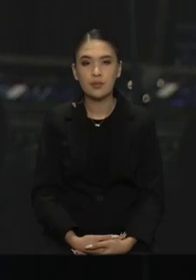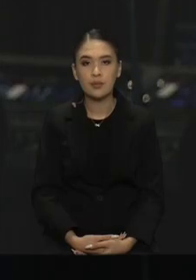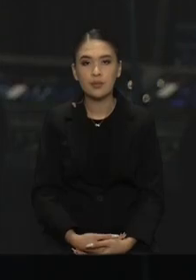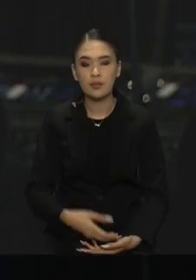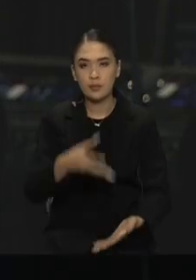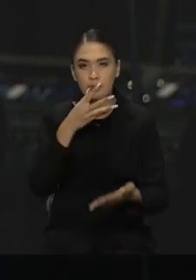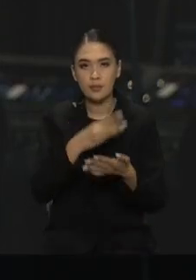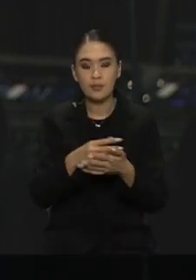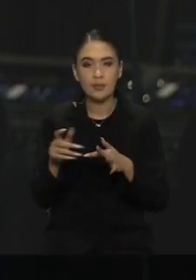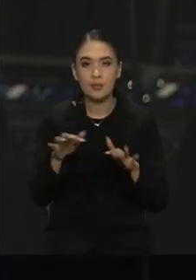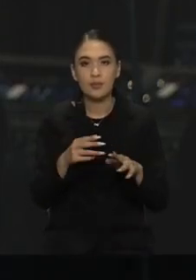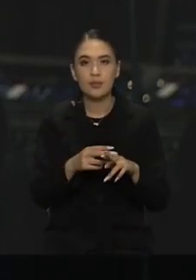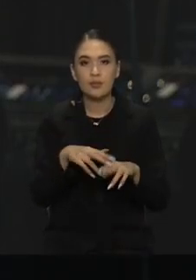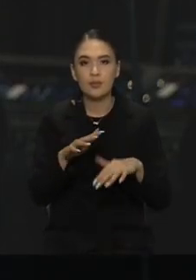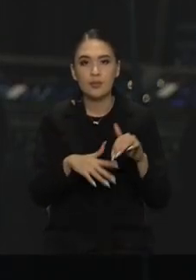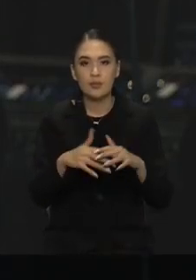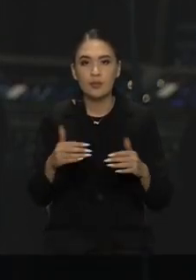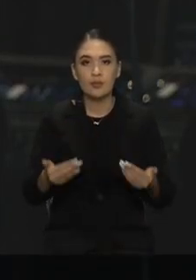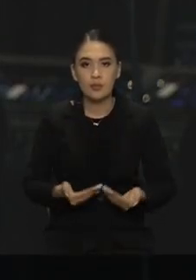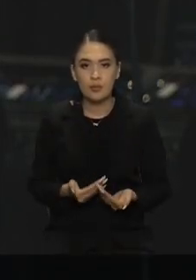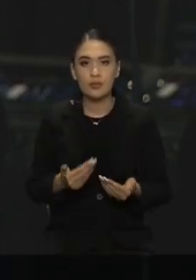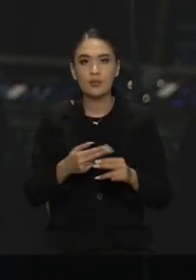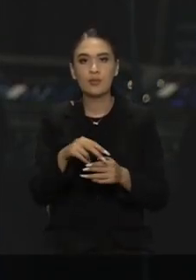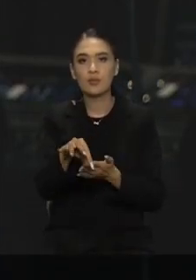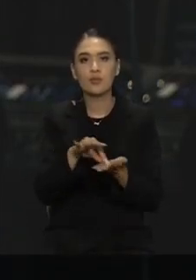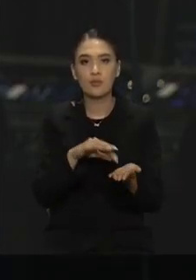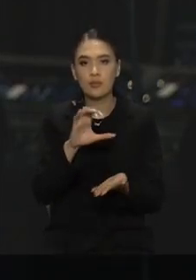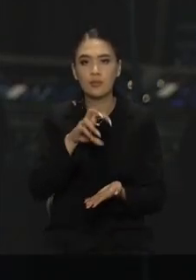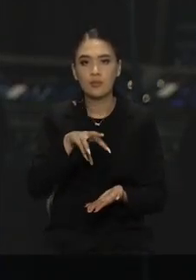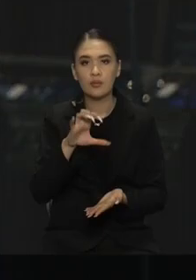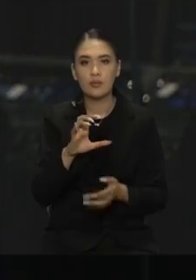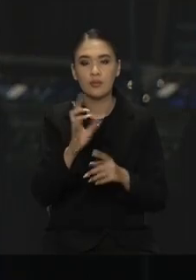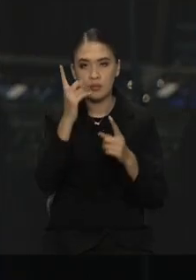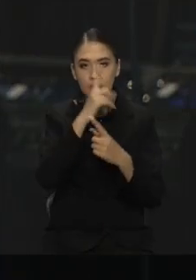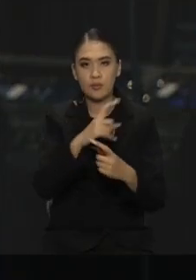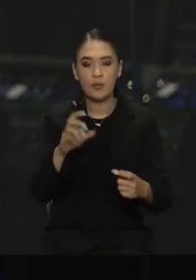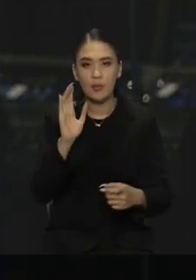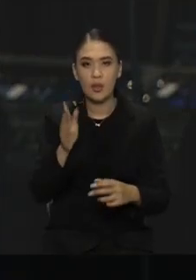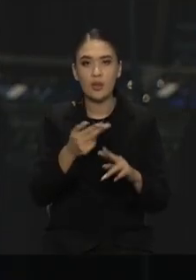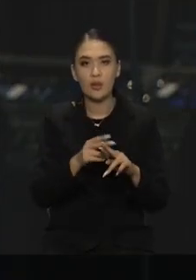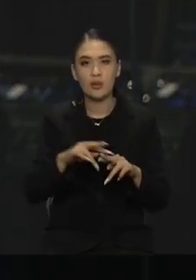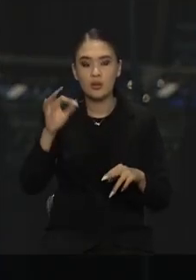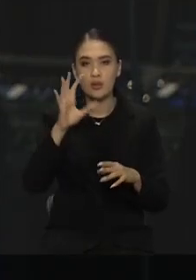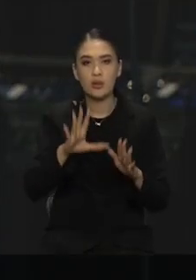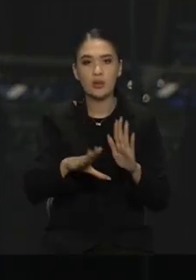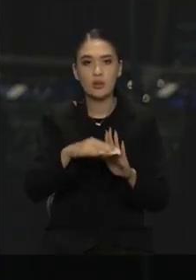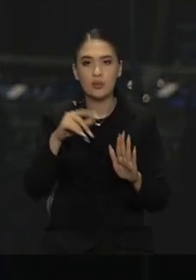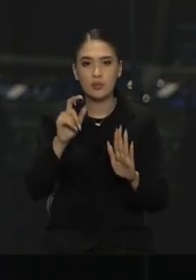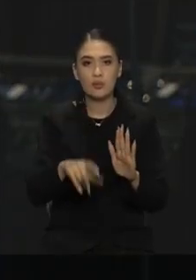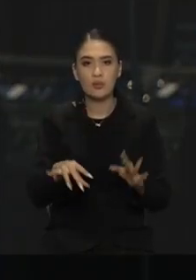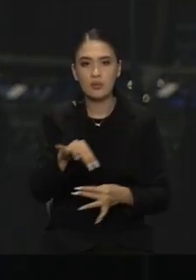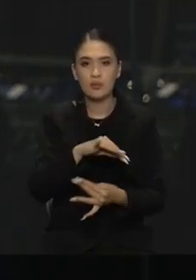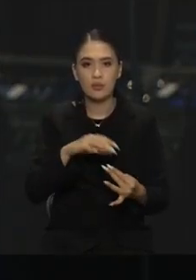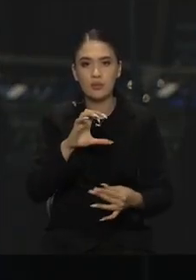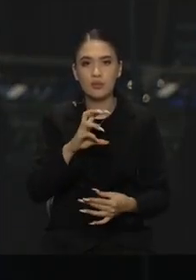Жеке деректері қолды болған тұрғындарға енді дереу СМС арқылы хабар жіберіледі. Бұл туралы мәжіліс депутаты Екатерина